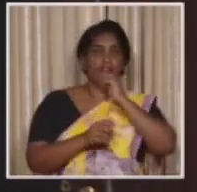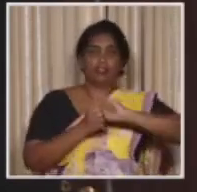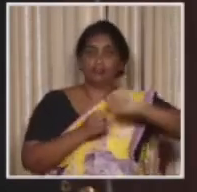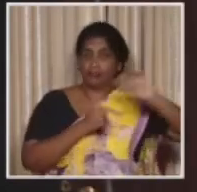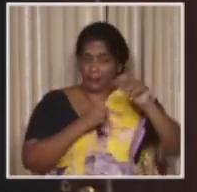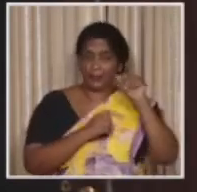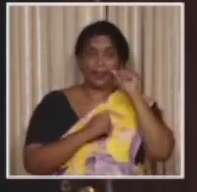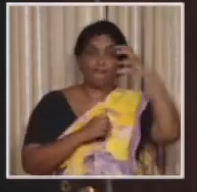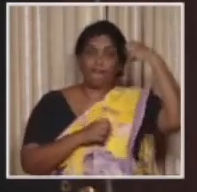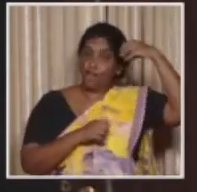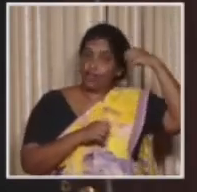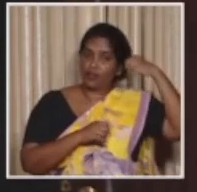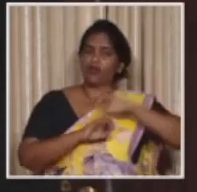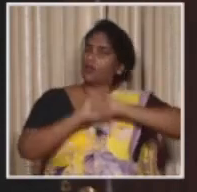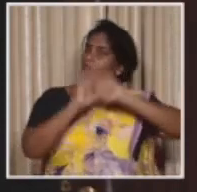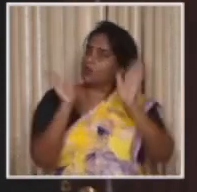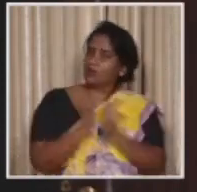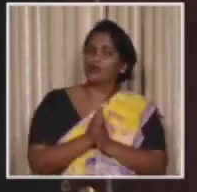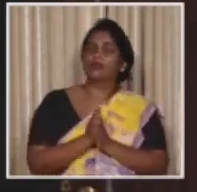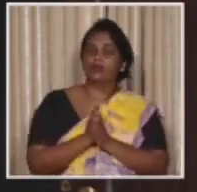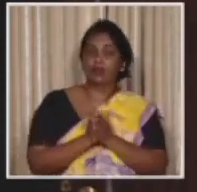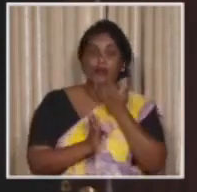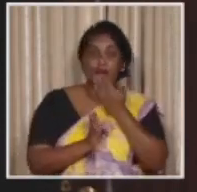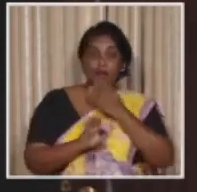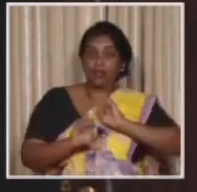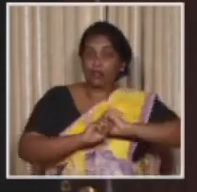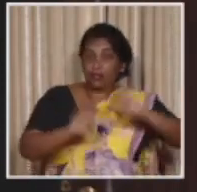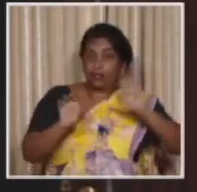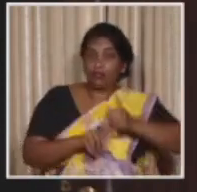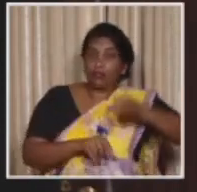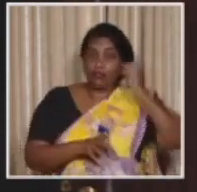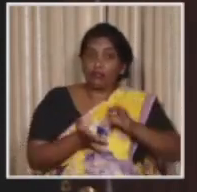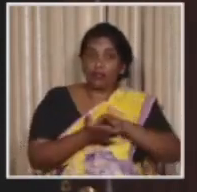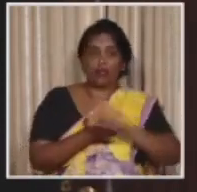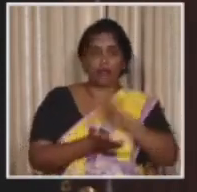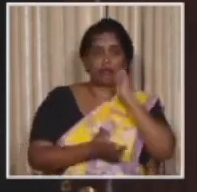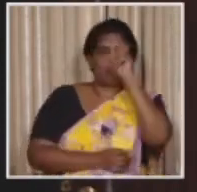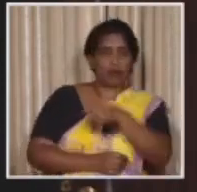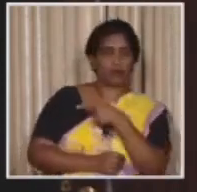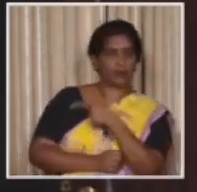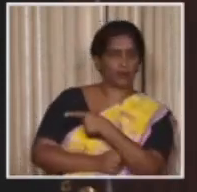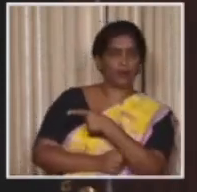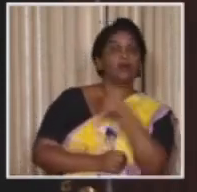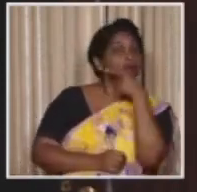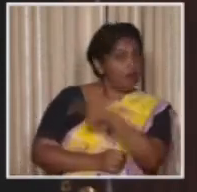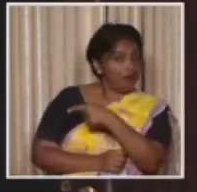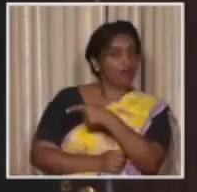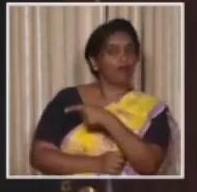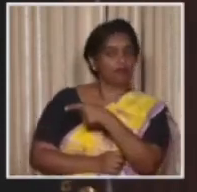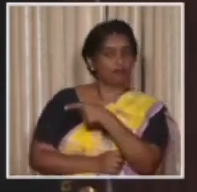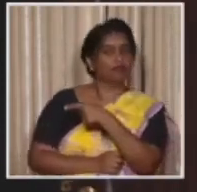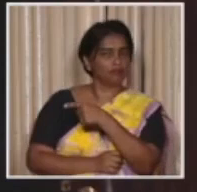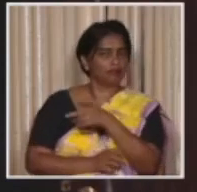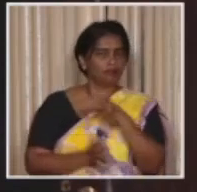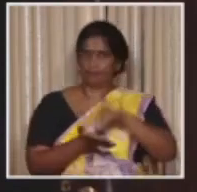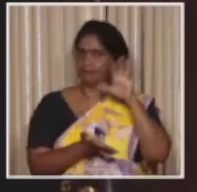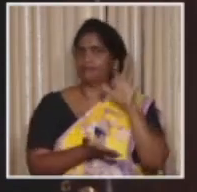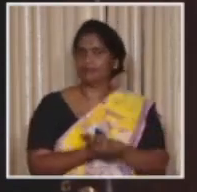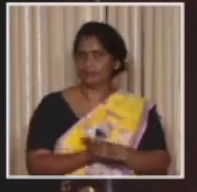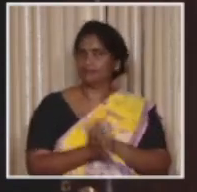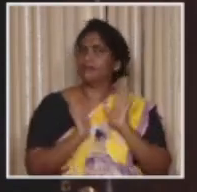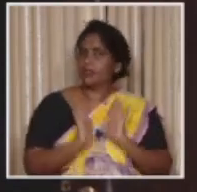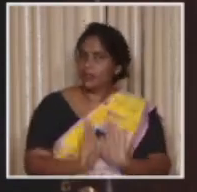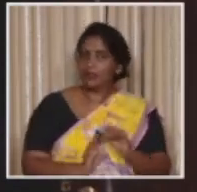සම්පාදනයට විදුලි බල මණ්ඩලයට මේ සියල්ලටම ජලය බෙදීමේ තීන්දුව ගන්න ඔහු. එතකොට ඔහු තීන්දුව ගන්නවා